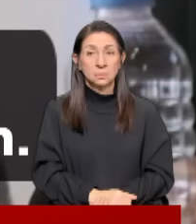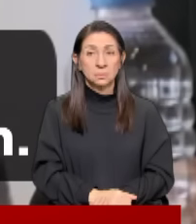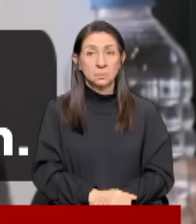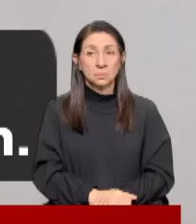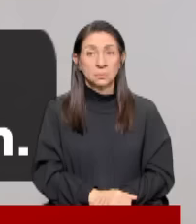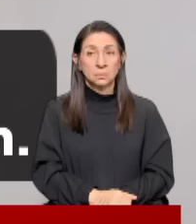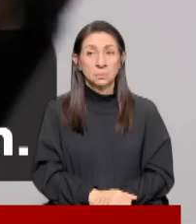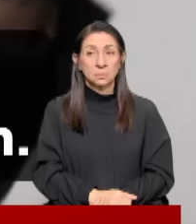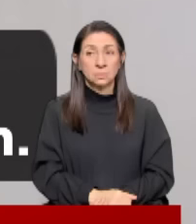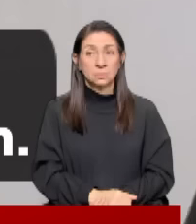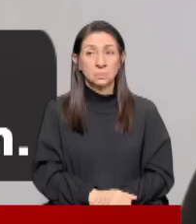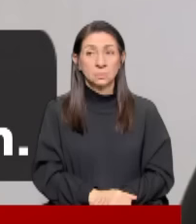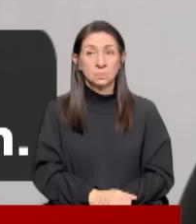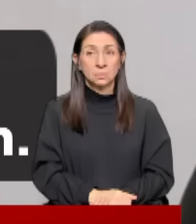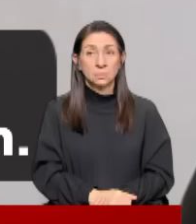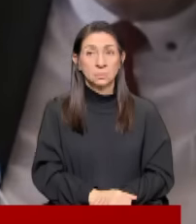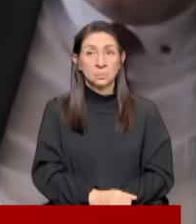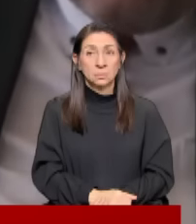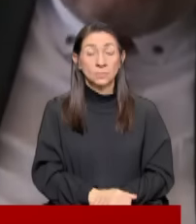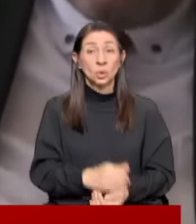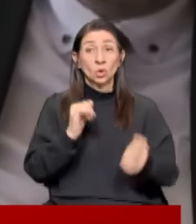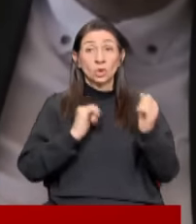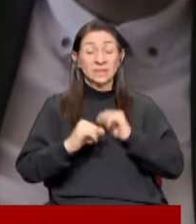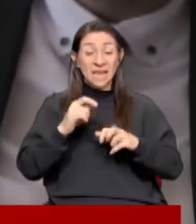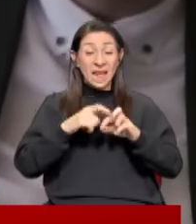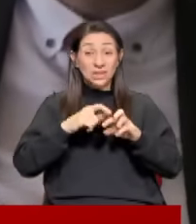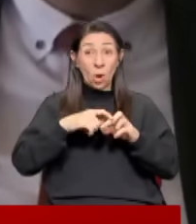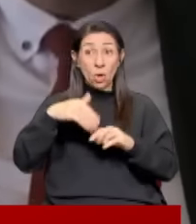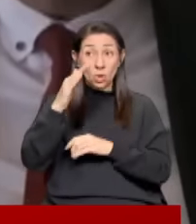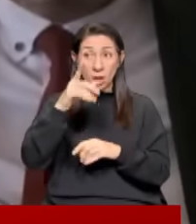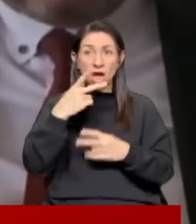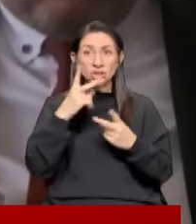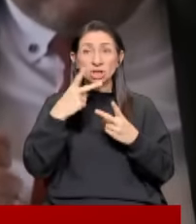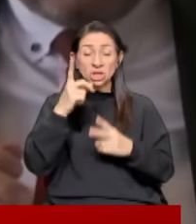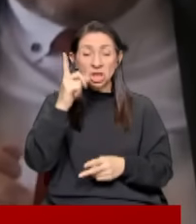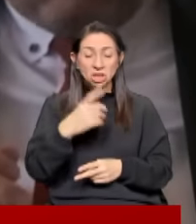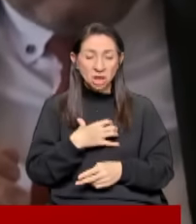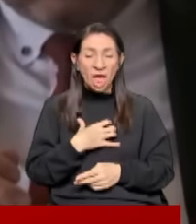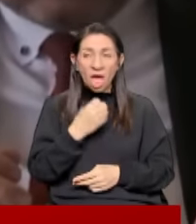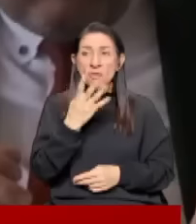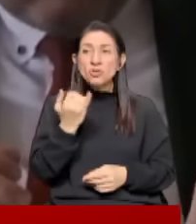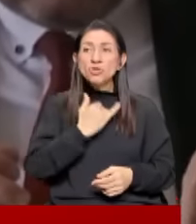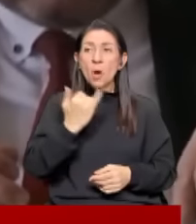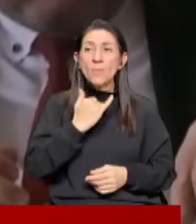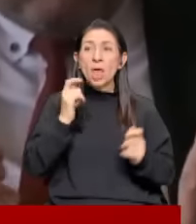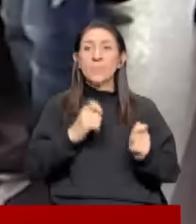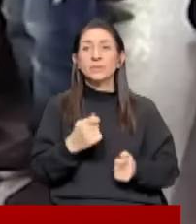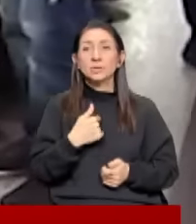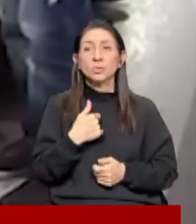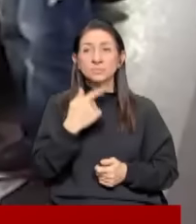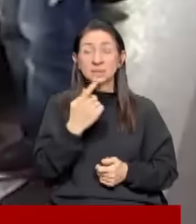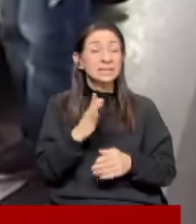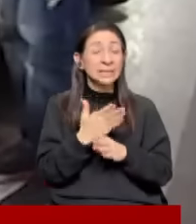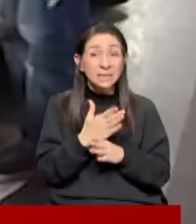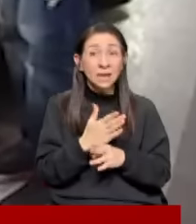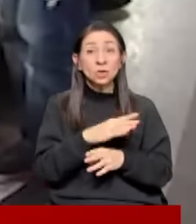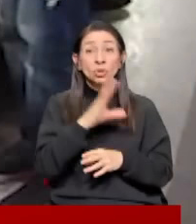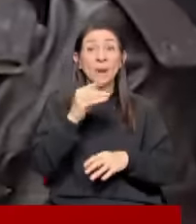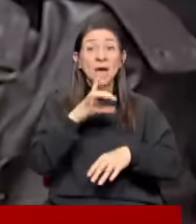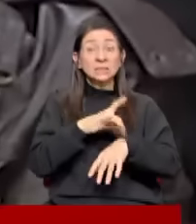Ben de alamıyorum. Torpil yaptırıyorum, açıkça söyleyeyim. Üniversite rektörü açıkça ilk ağızdan itiraf etti torpil yaptırdığını. Sebebi de